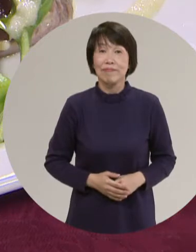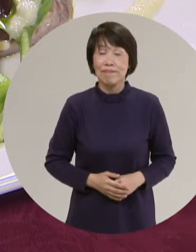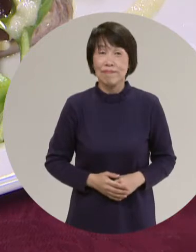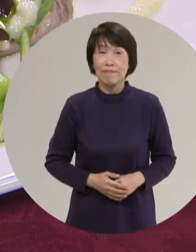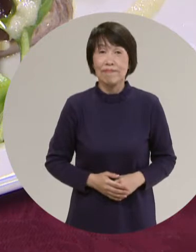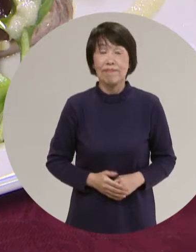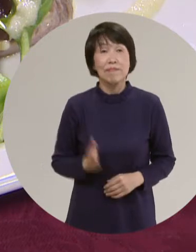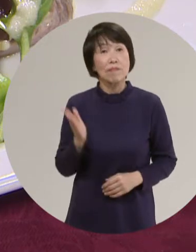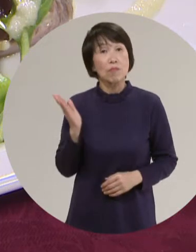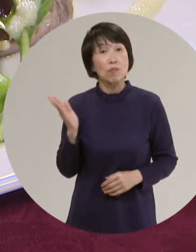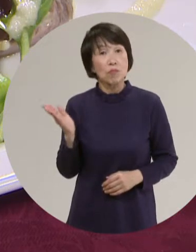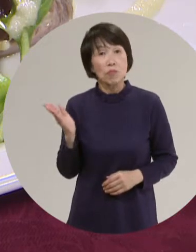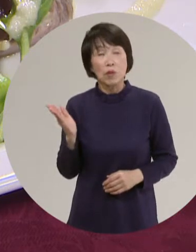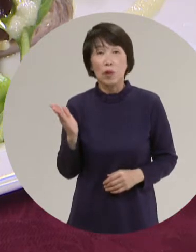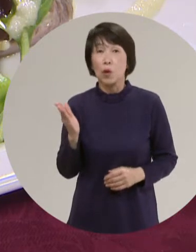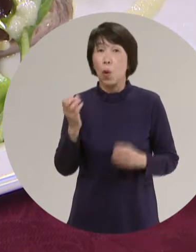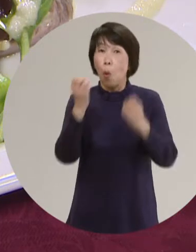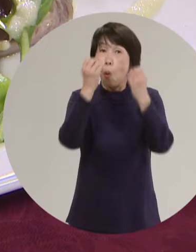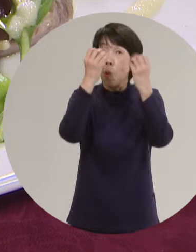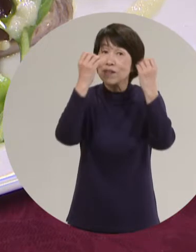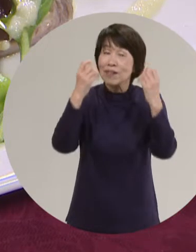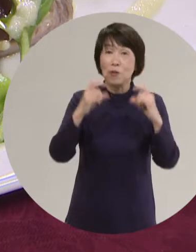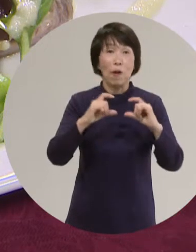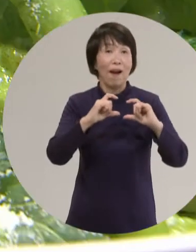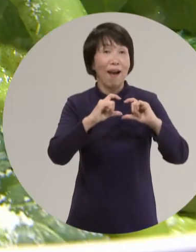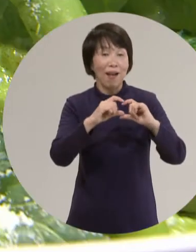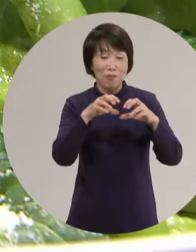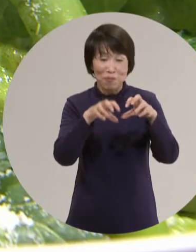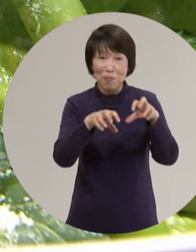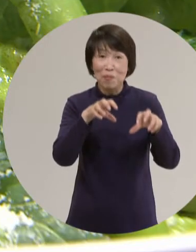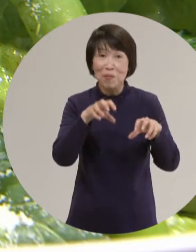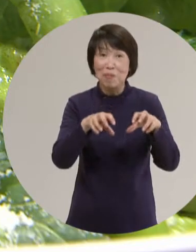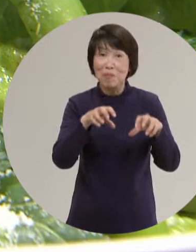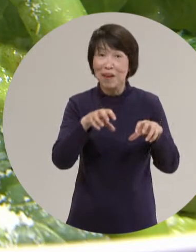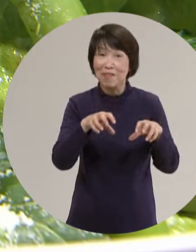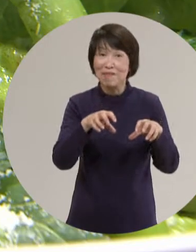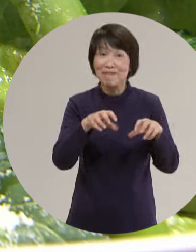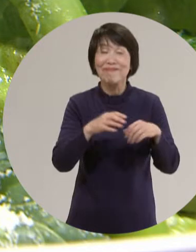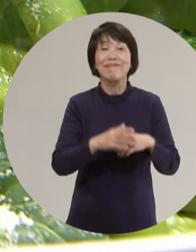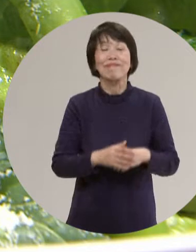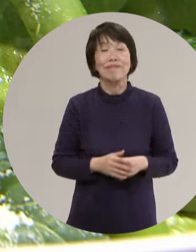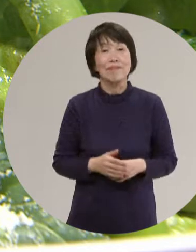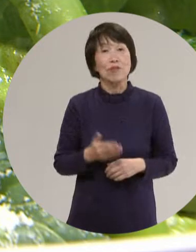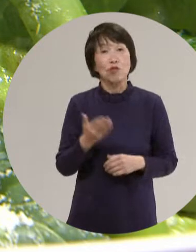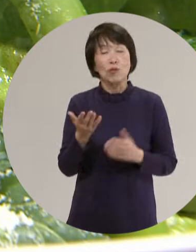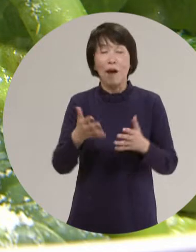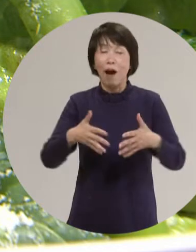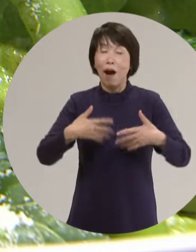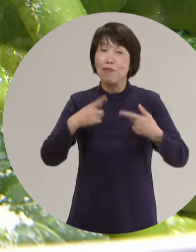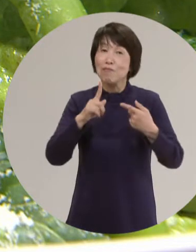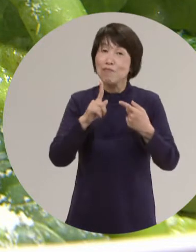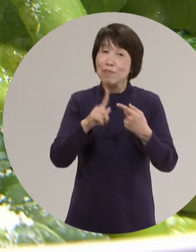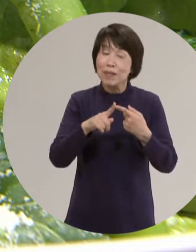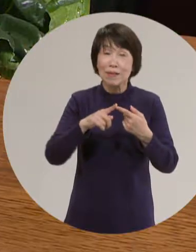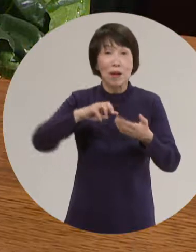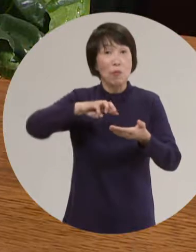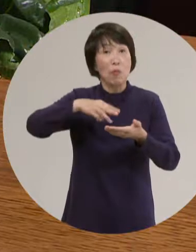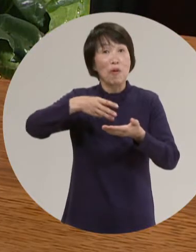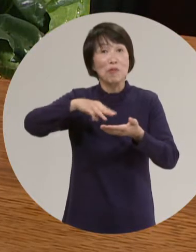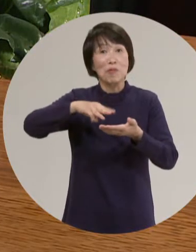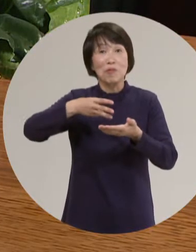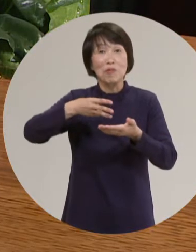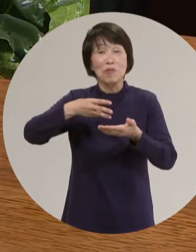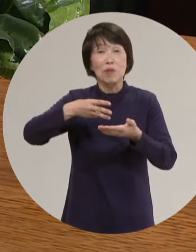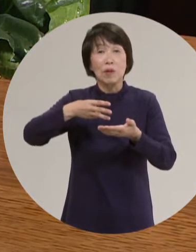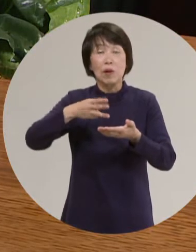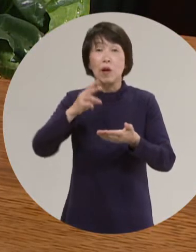まずは星やハートをあしらった前菜、次に春らしい緑色のパスタ、